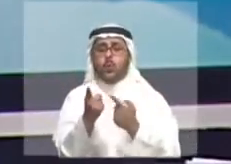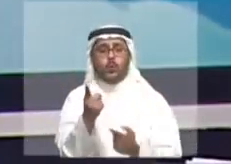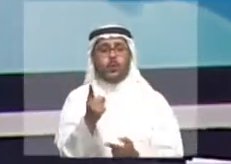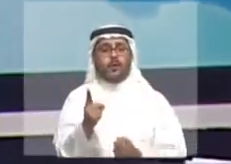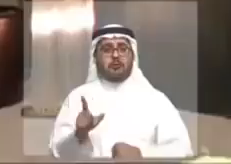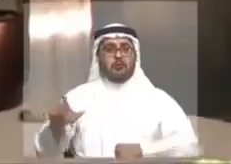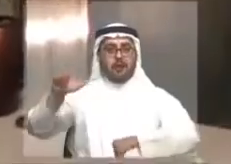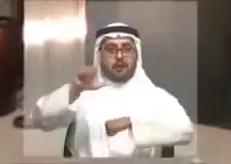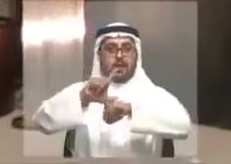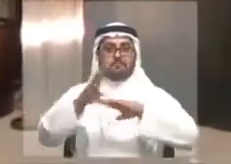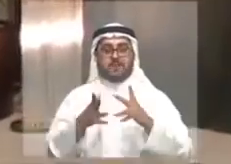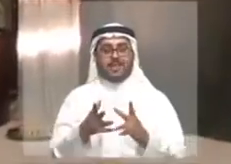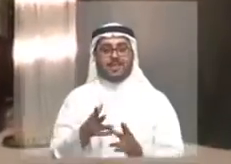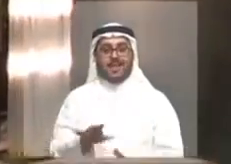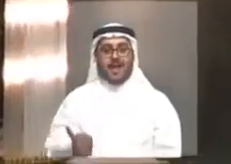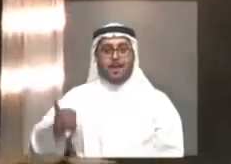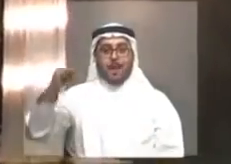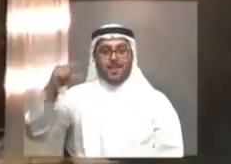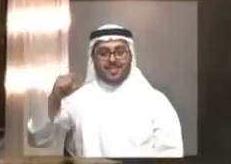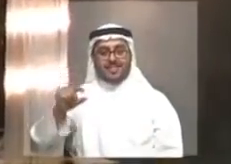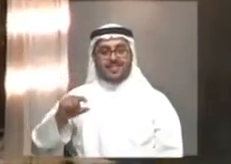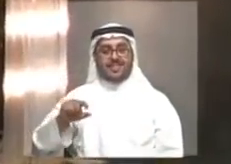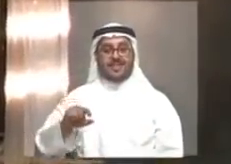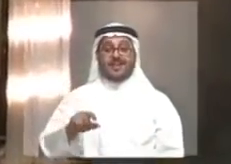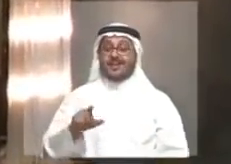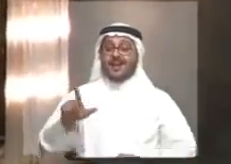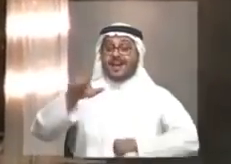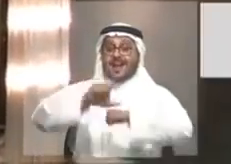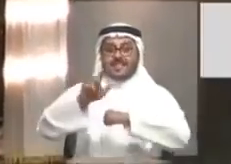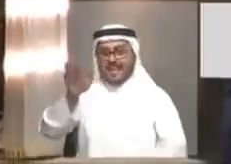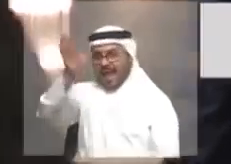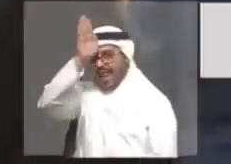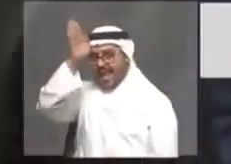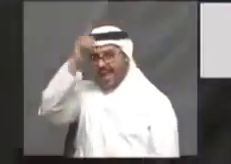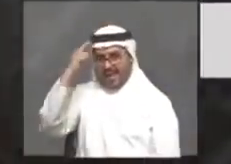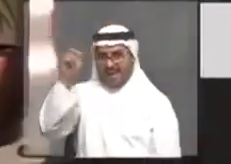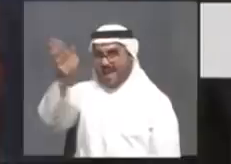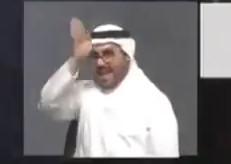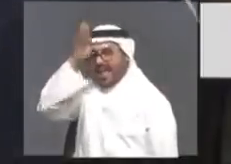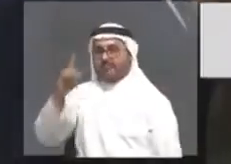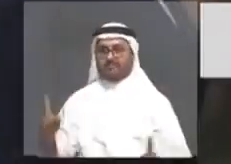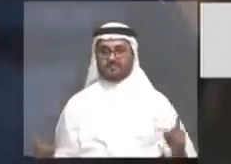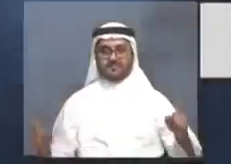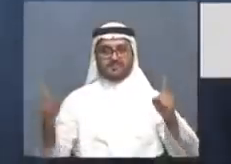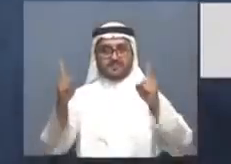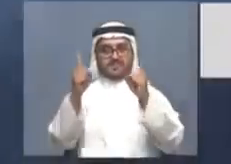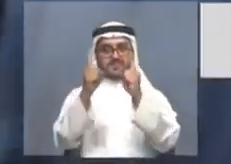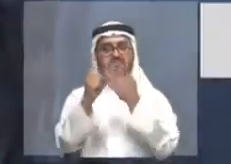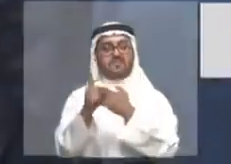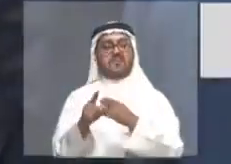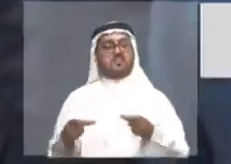الظهران فخامة الرئيس محمد فؤاد معصوم رئيس جمهورية العراق، وذلك على هامش انعقاد القمة